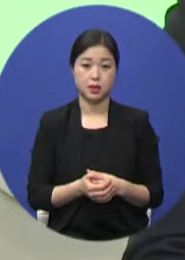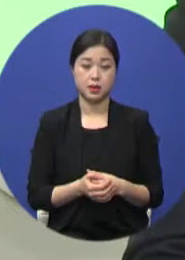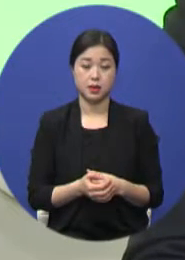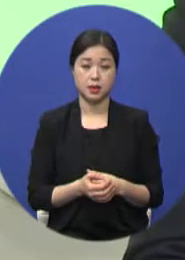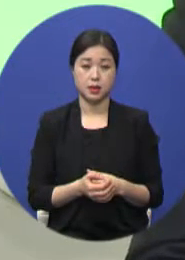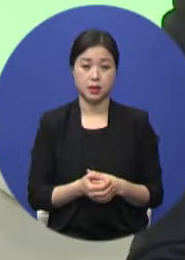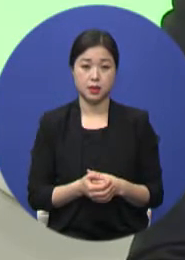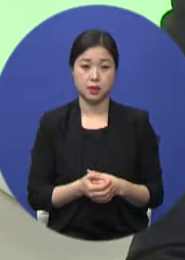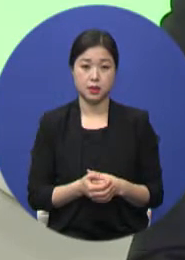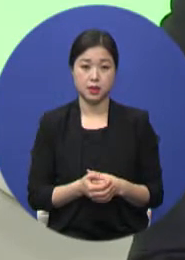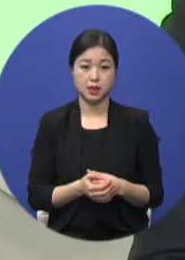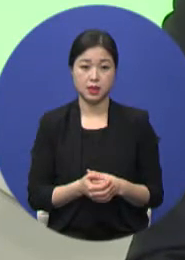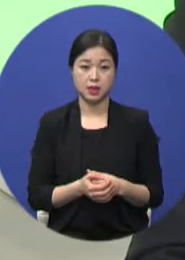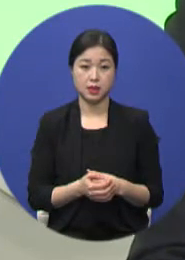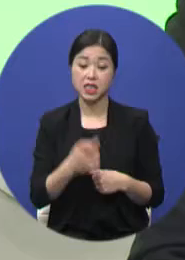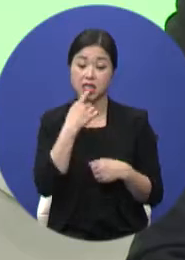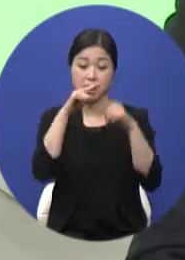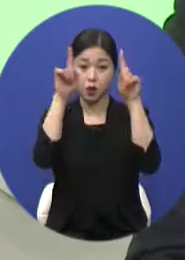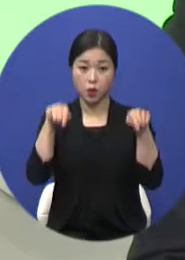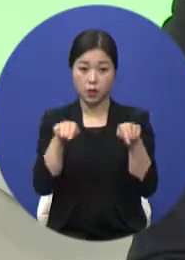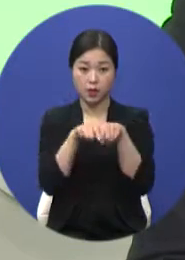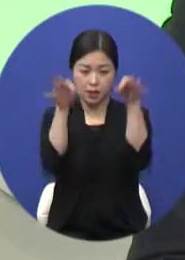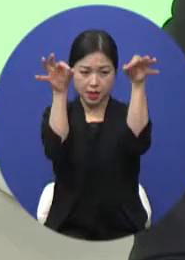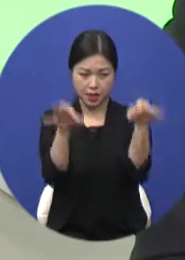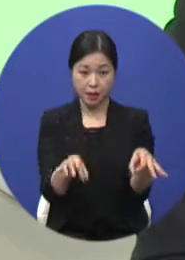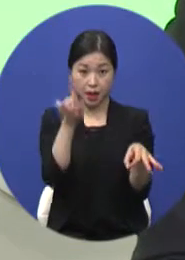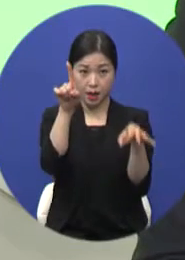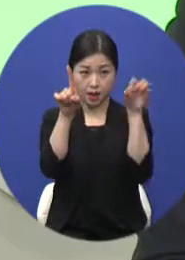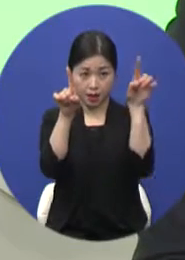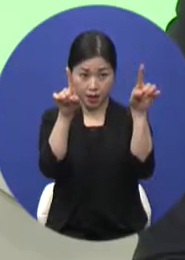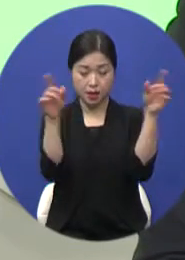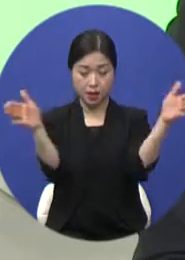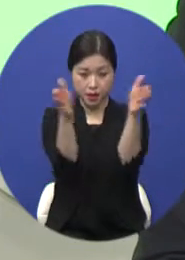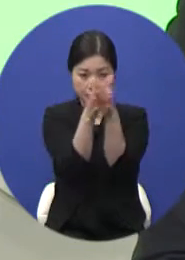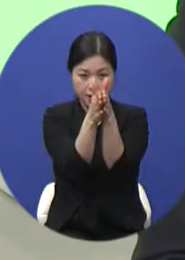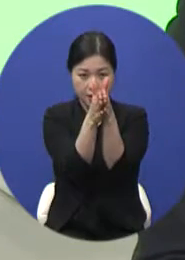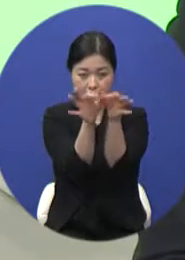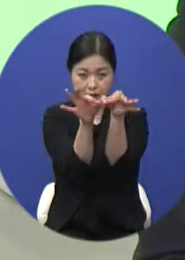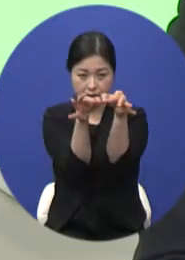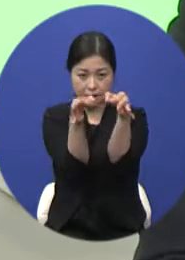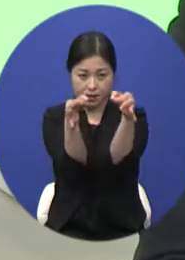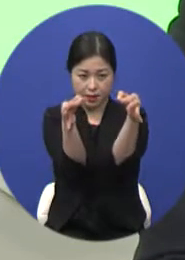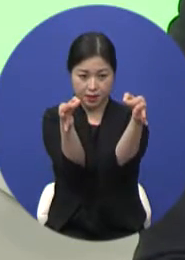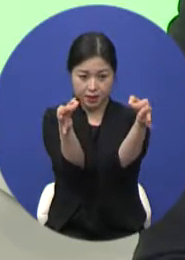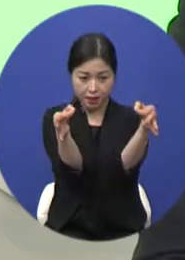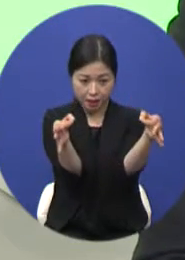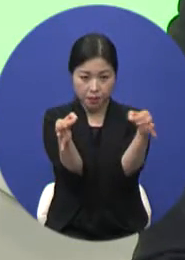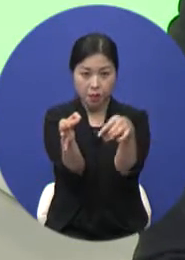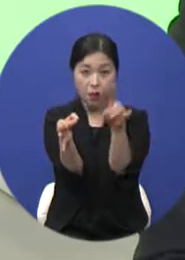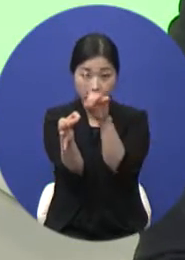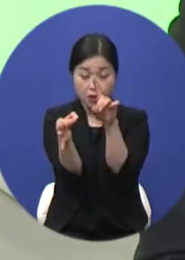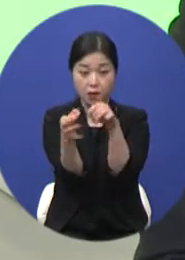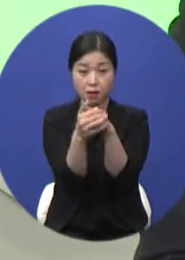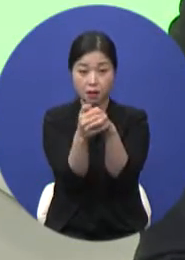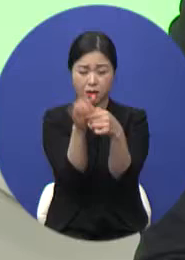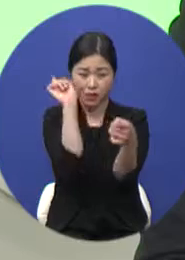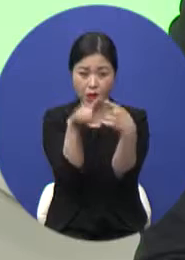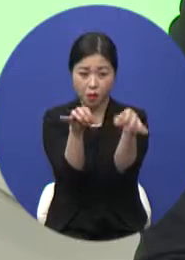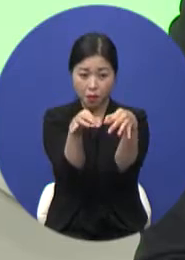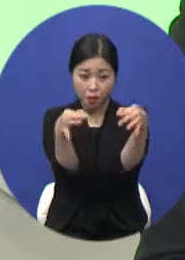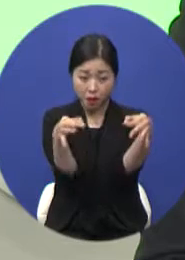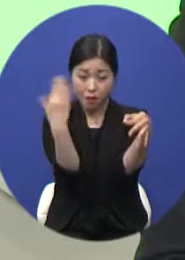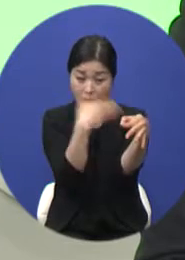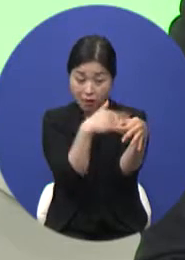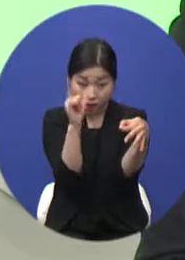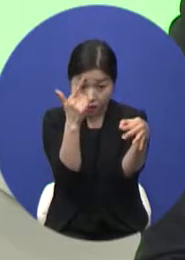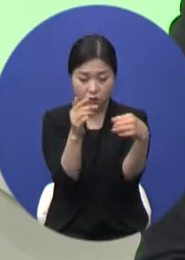종이 얇은 종이 두 장을 붙인 거를 떼어내는 떼어내면 어떻게 되죠? 멀쩡하게 떼어지지가 않잖아요.